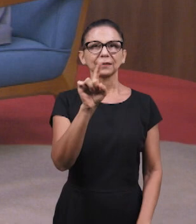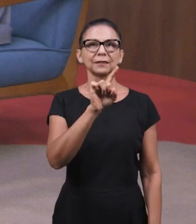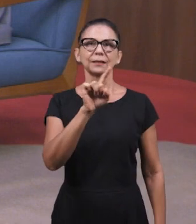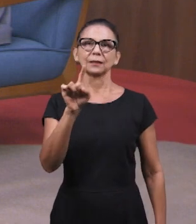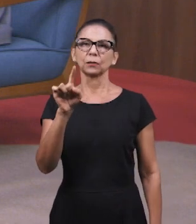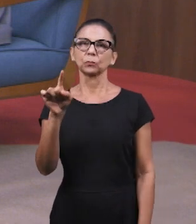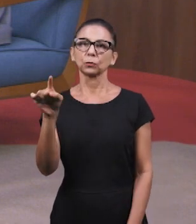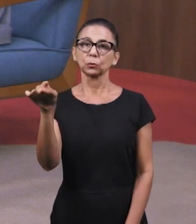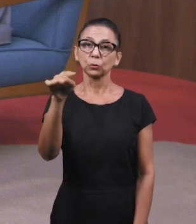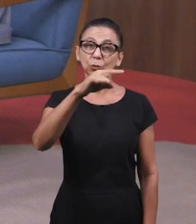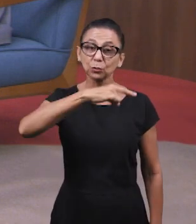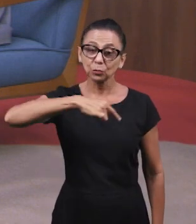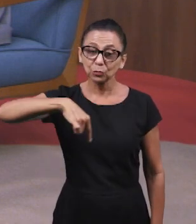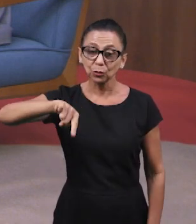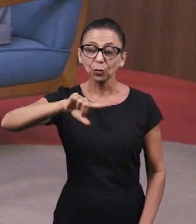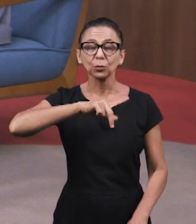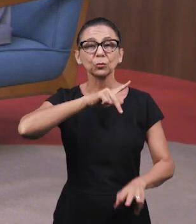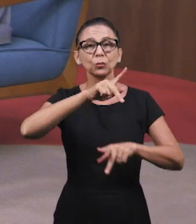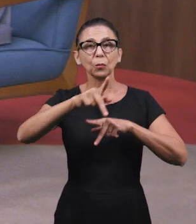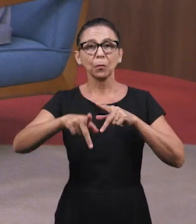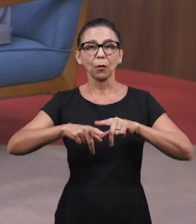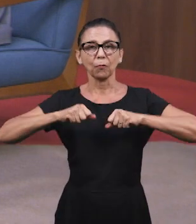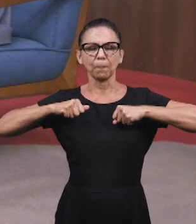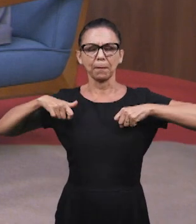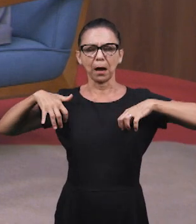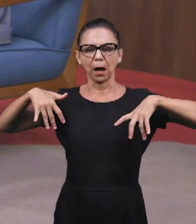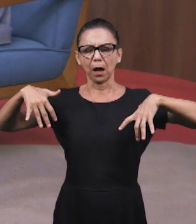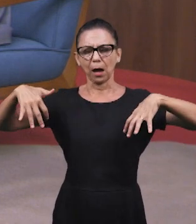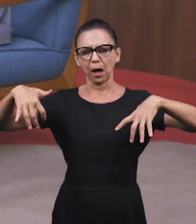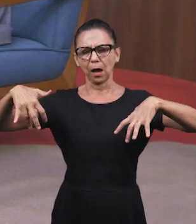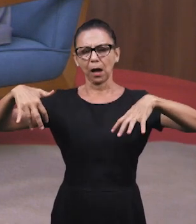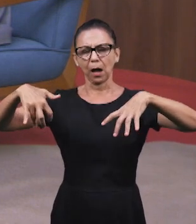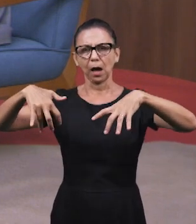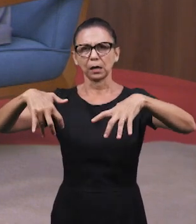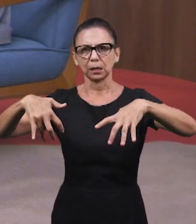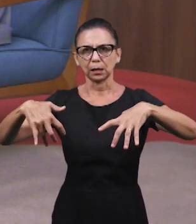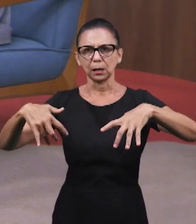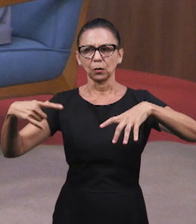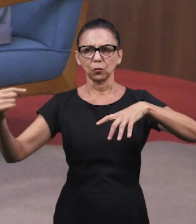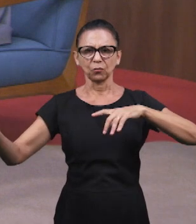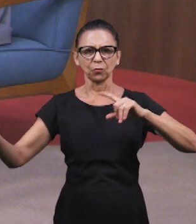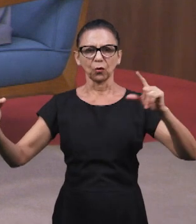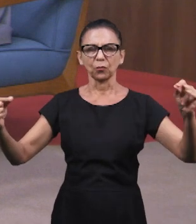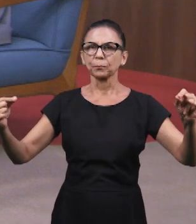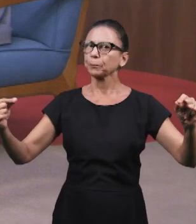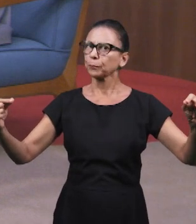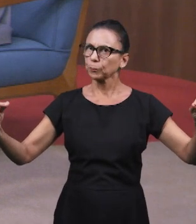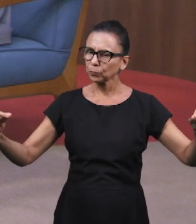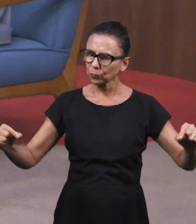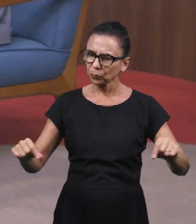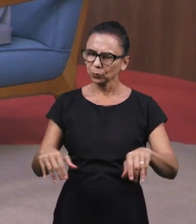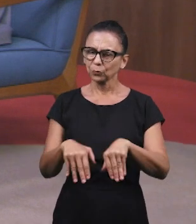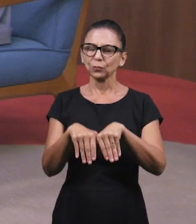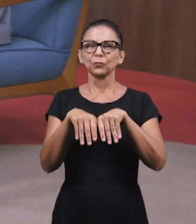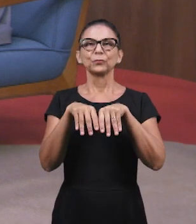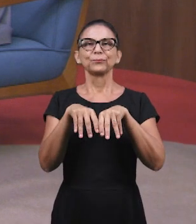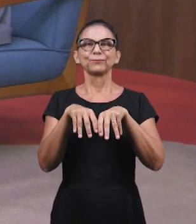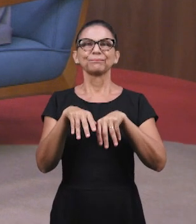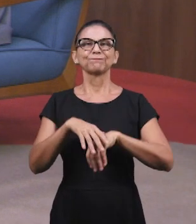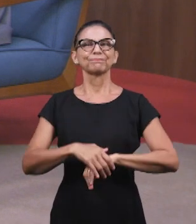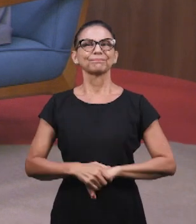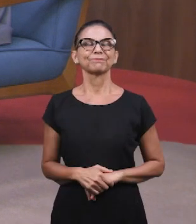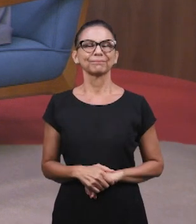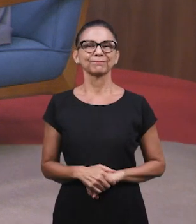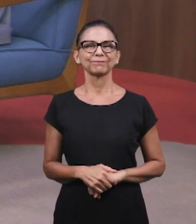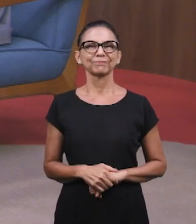là. Donc, en ramenant vers le côté prophétique, nous pouvons voir que l'Église fidèle doit être unie dans un même